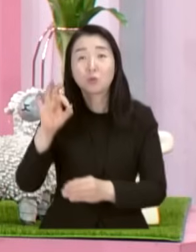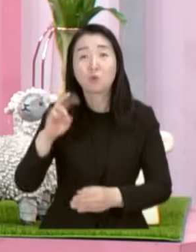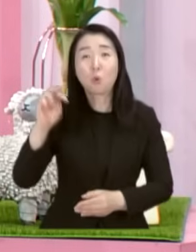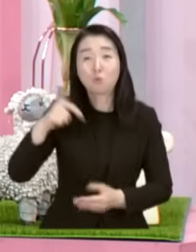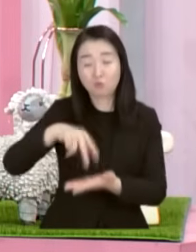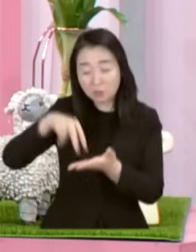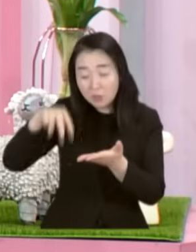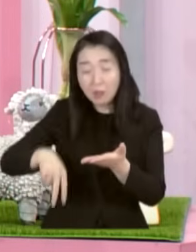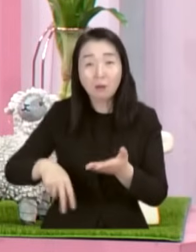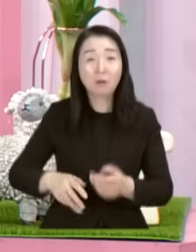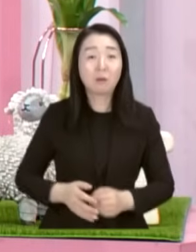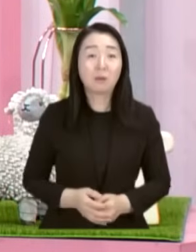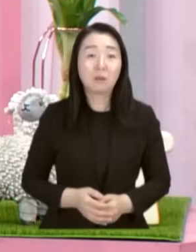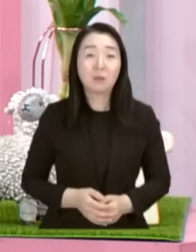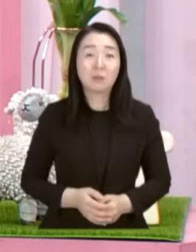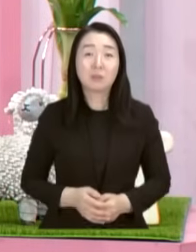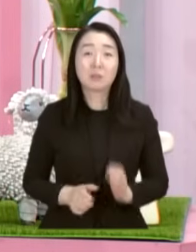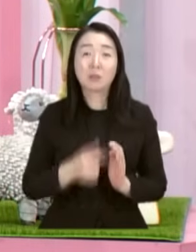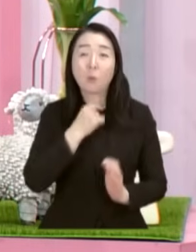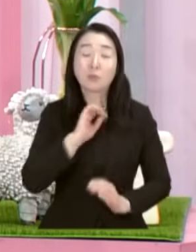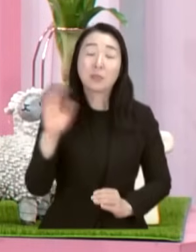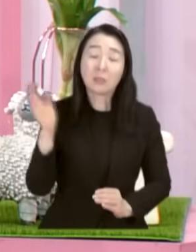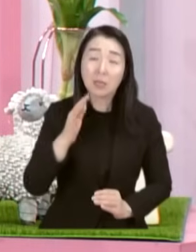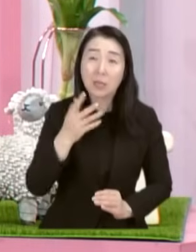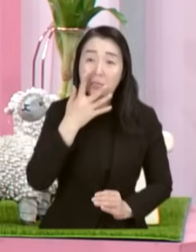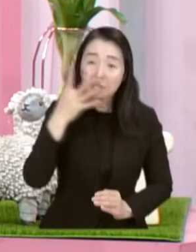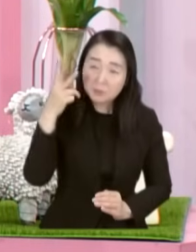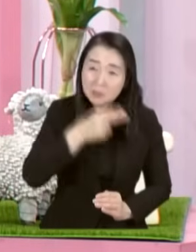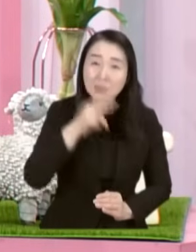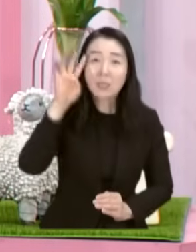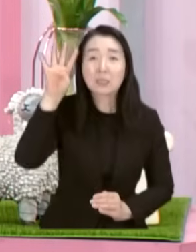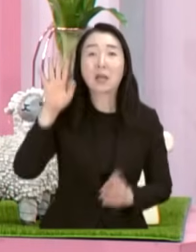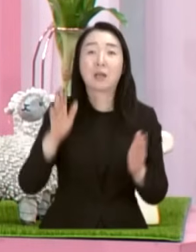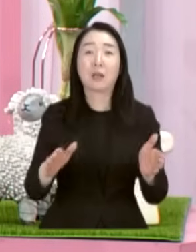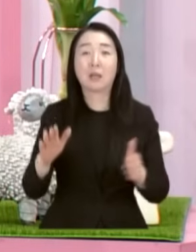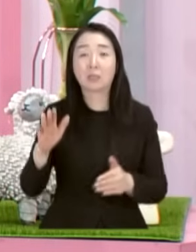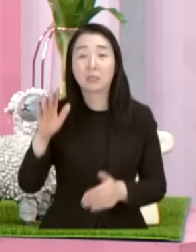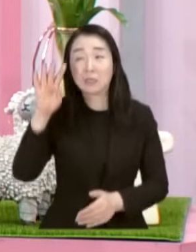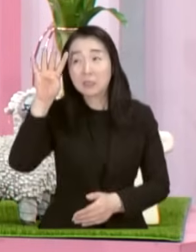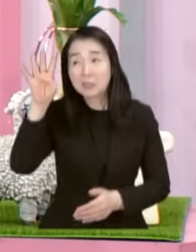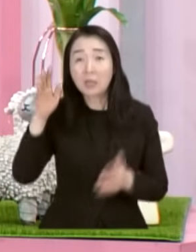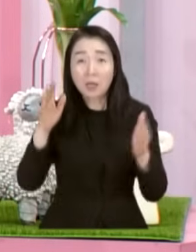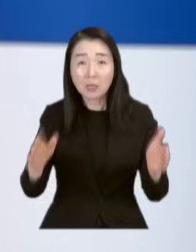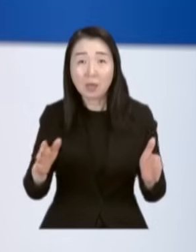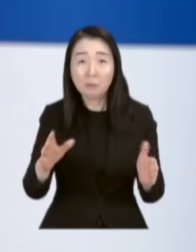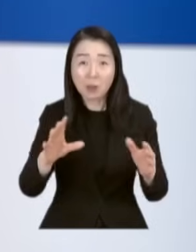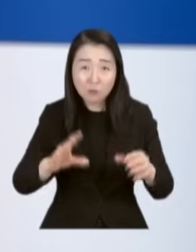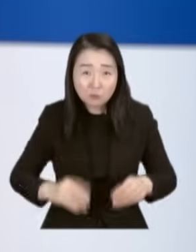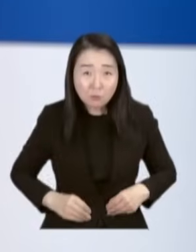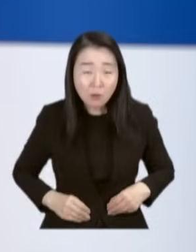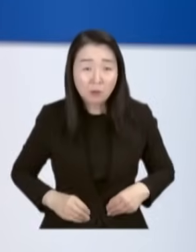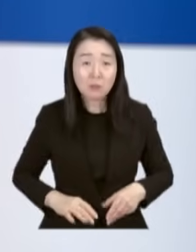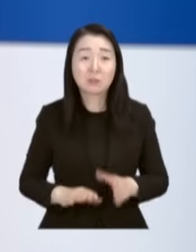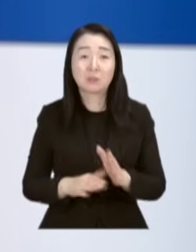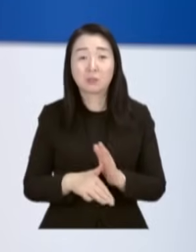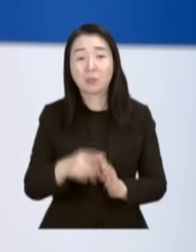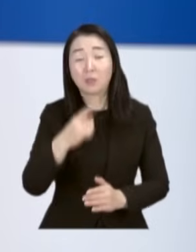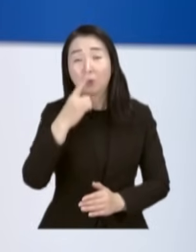거기서 원치 않는 금식을 사흘을 하죠. 사흘만 굶으면